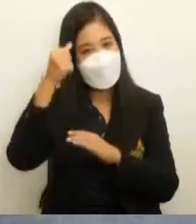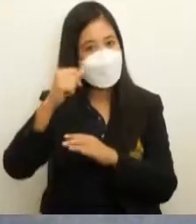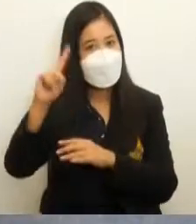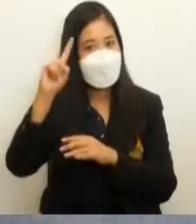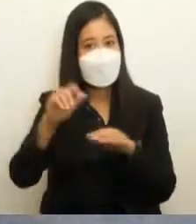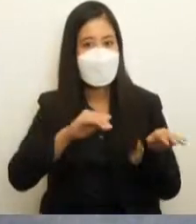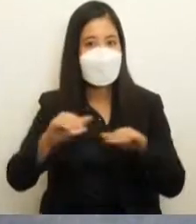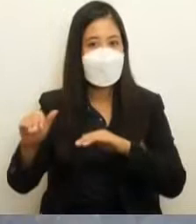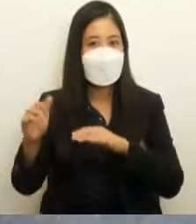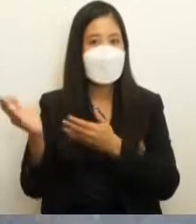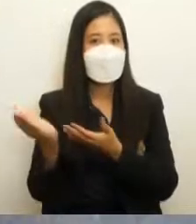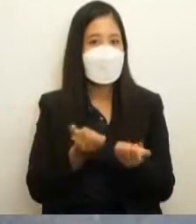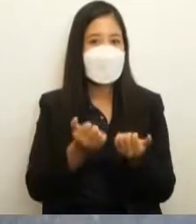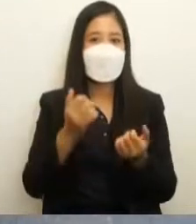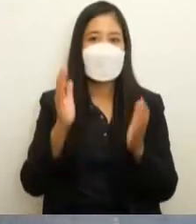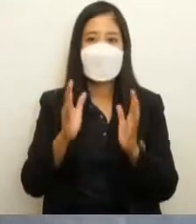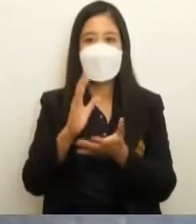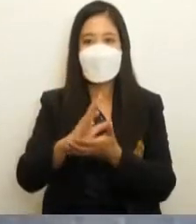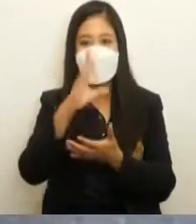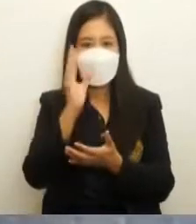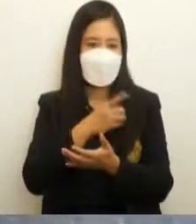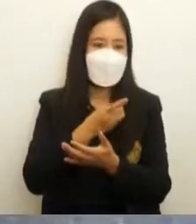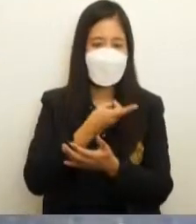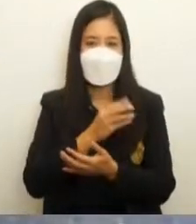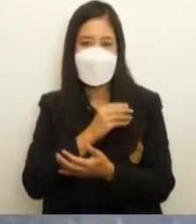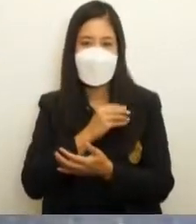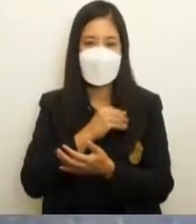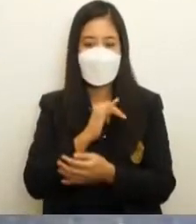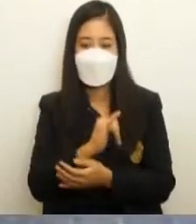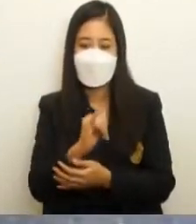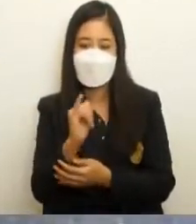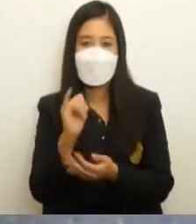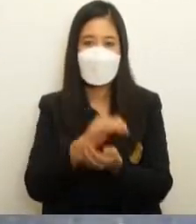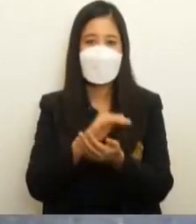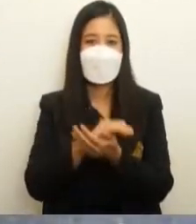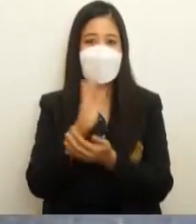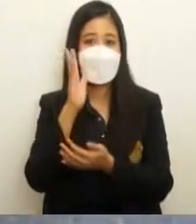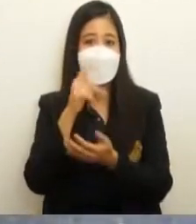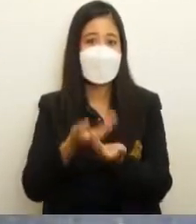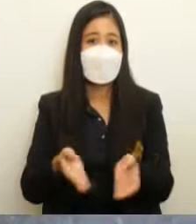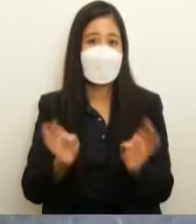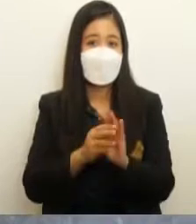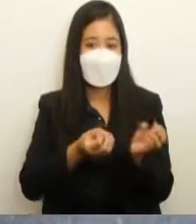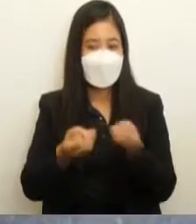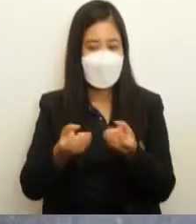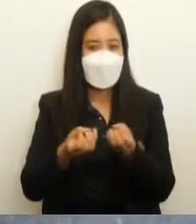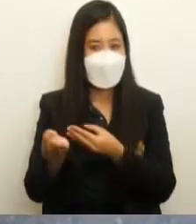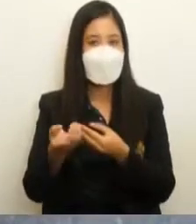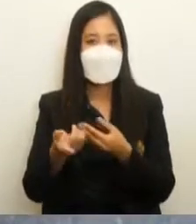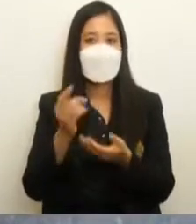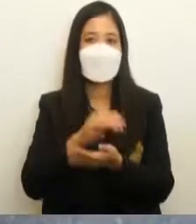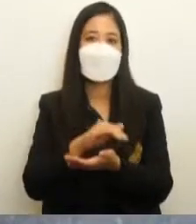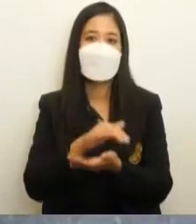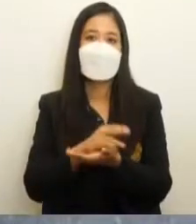รียนดีใจและตื่นเต้นที่มาโรงเรียนผู้ปกครองเป็นภาพที่มาส่งนักเรียนแล้วก็เตรียมอุปกรณ์ต่างๆ